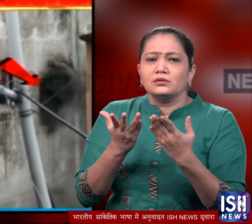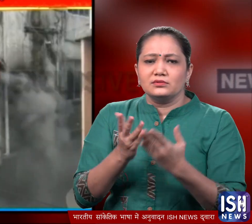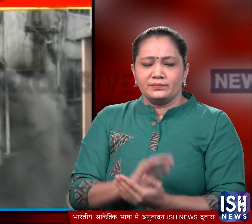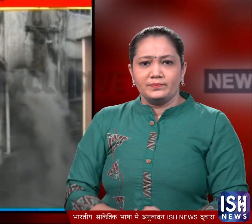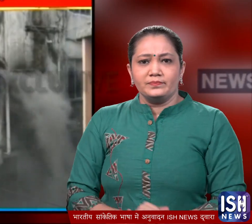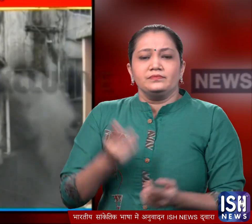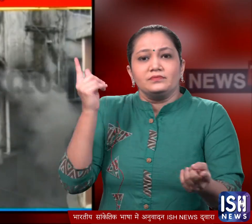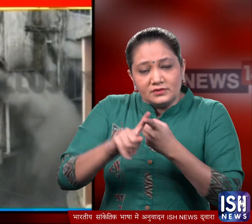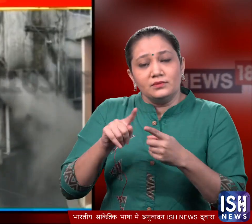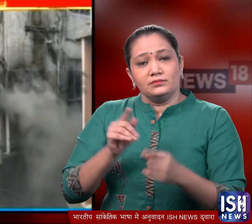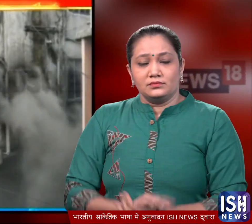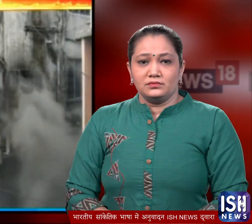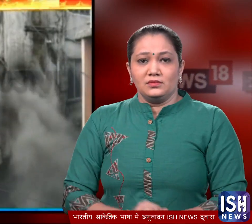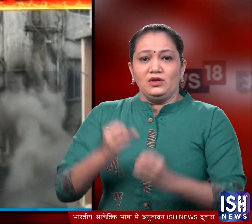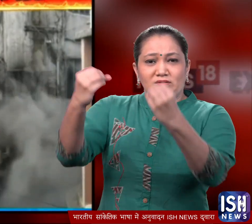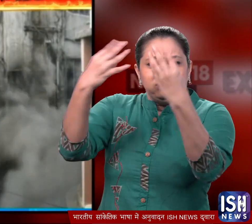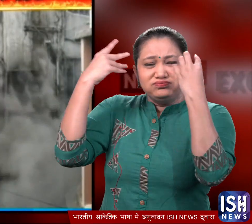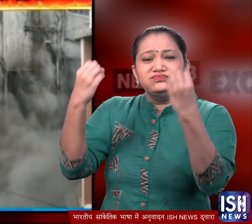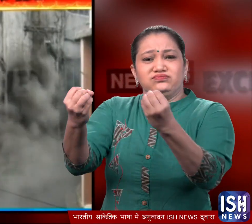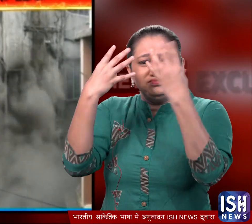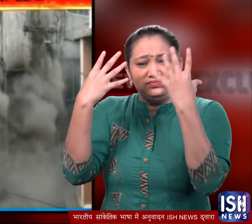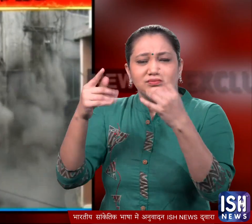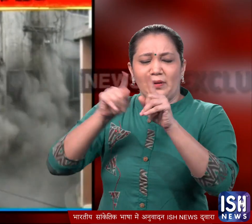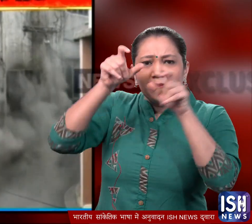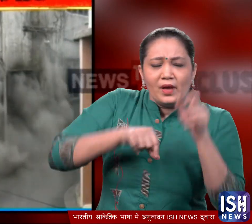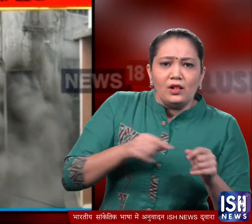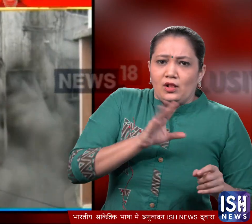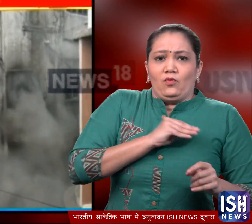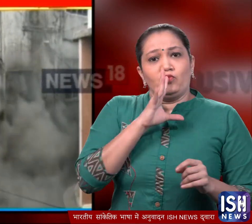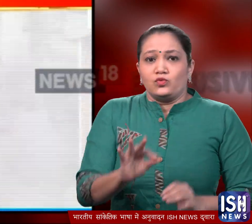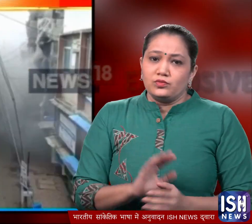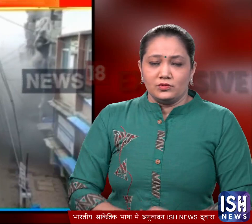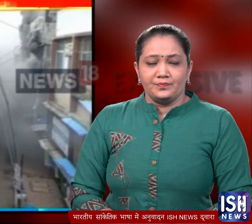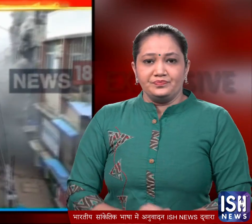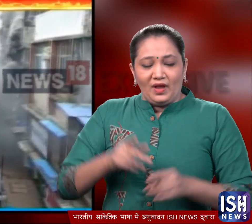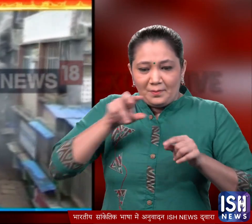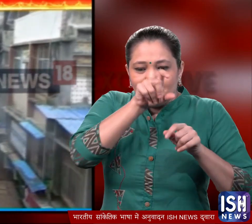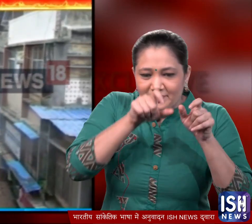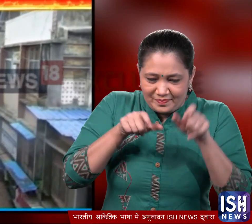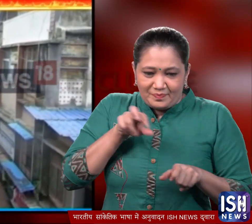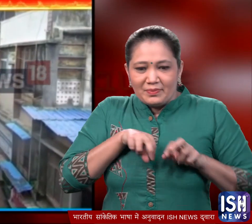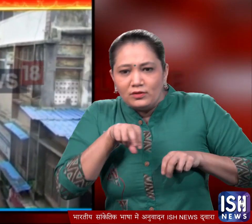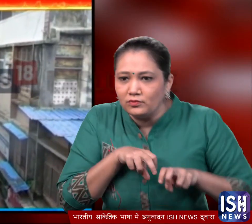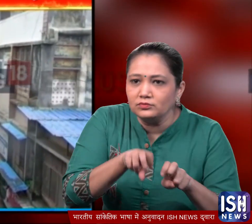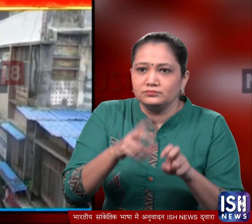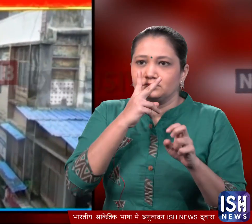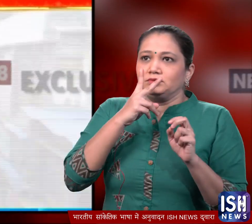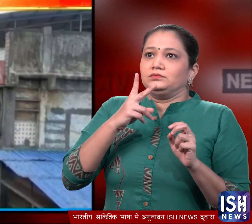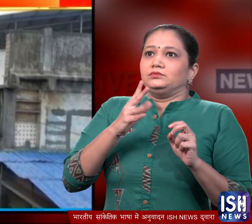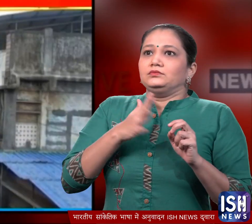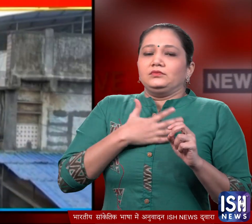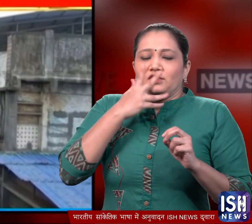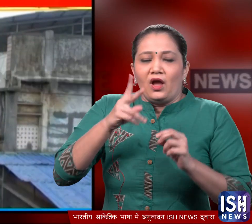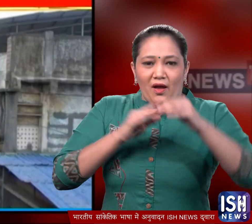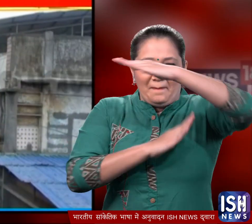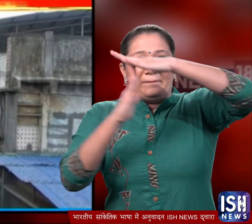हो जाएं। हुआ भी कुछ यूं ही। इमारत से निकल रहे धुएं को देखकर लोग बुरी तरह घबरा गए। सड़क से गुजर रहे लोगों के कदम वहीं थम गए और